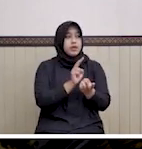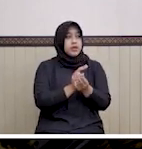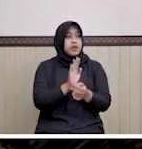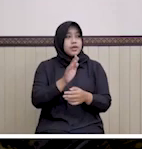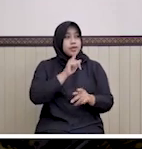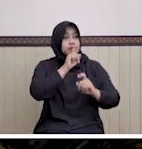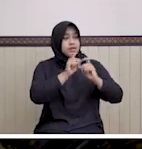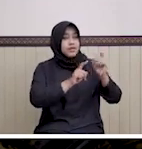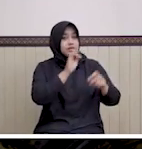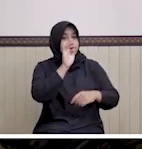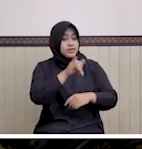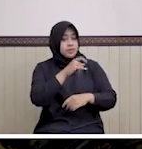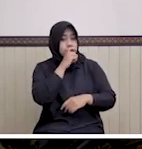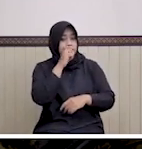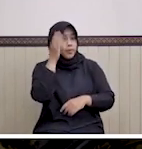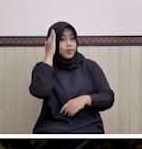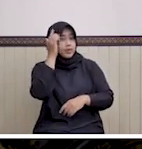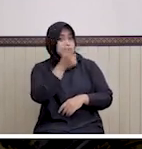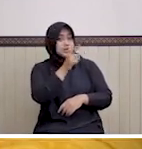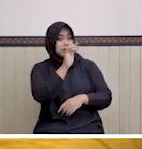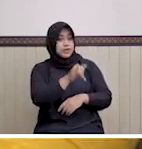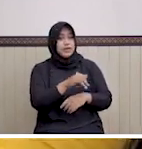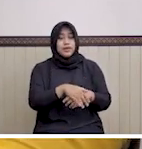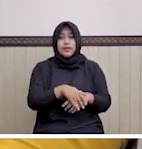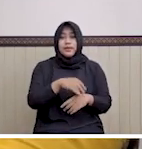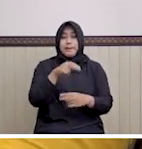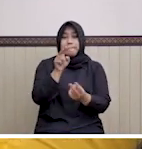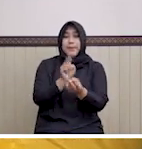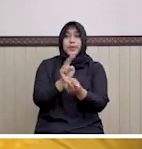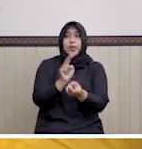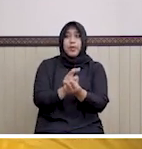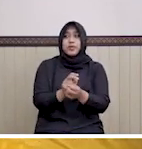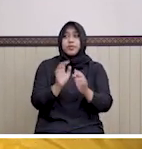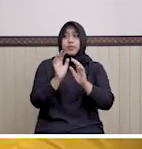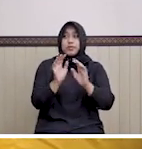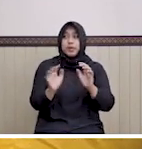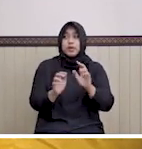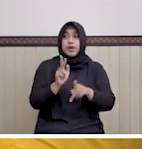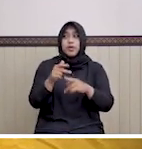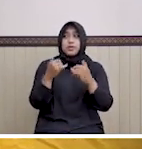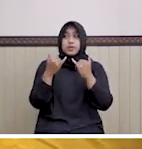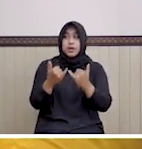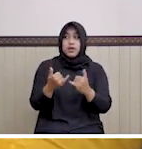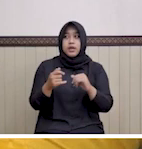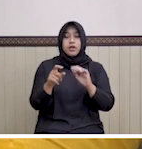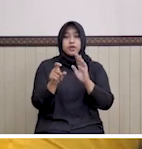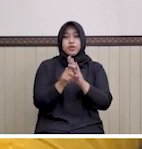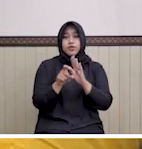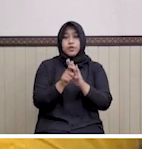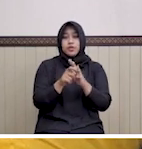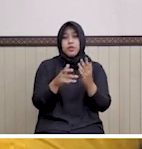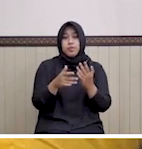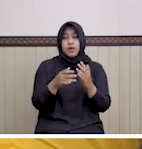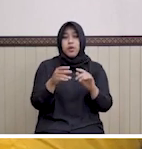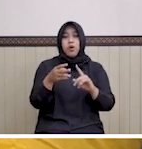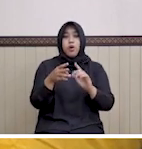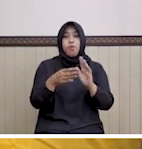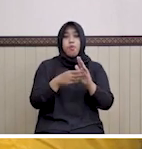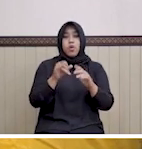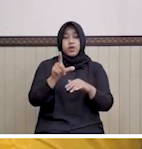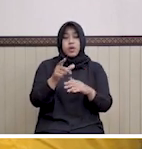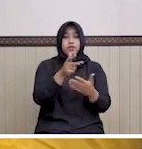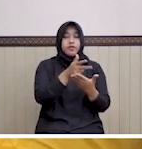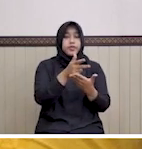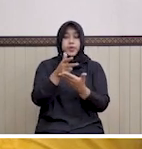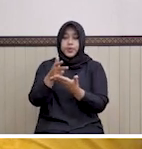tanya kemesraan itu paling banyak kemudian kalau sekarang modelnya video jadi